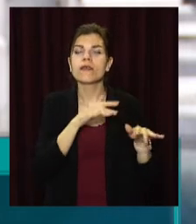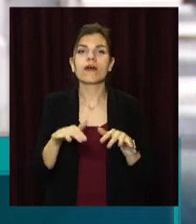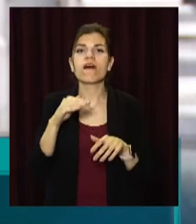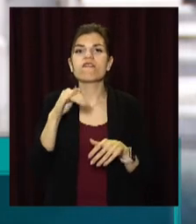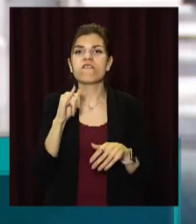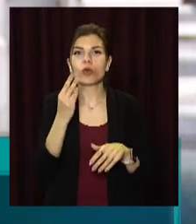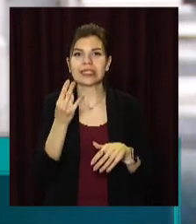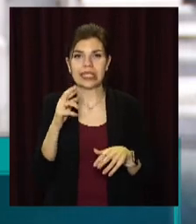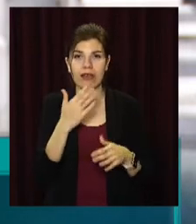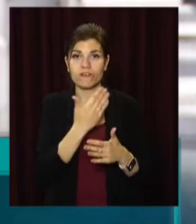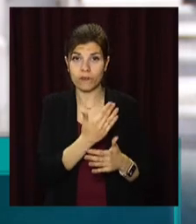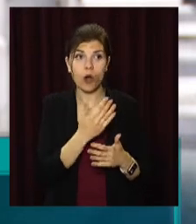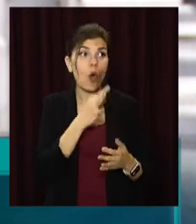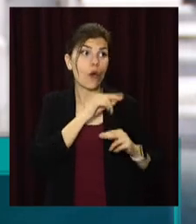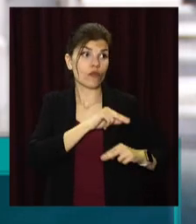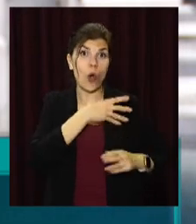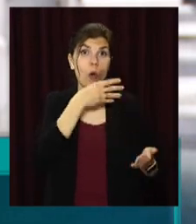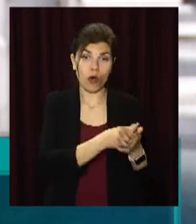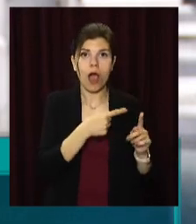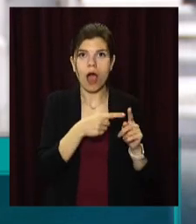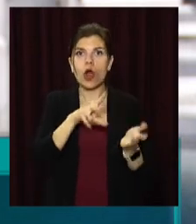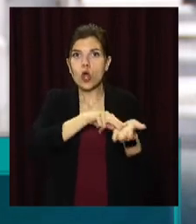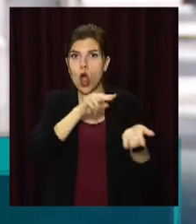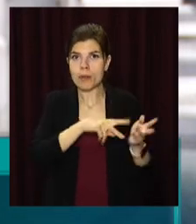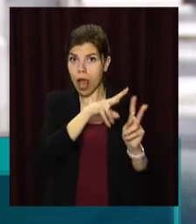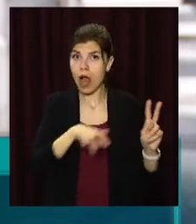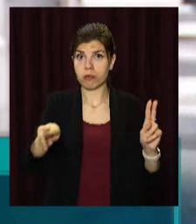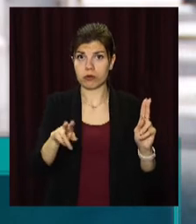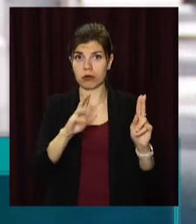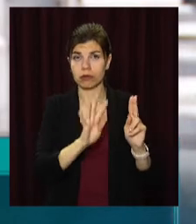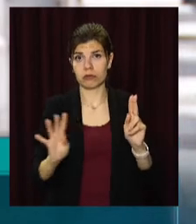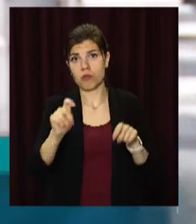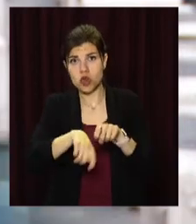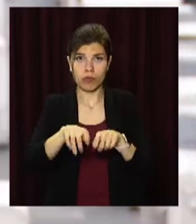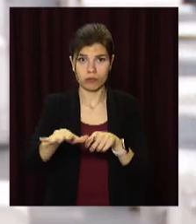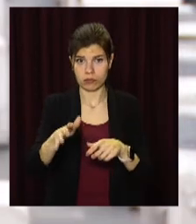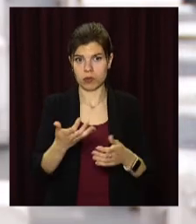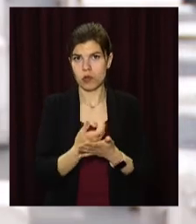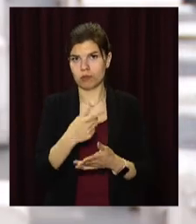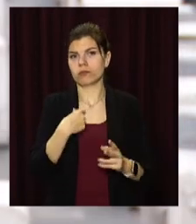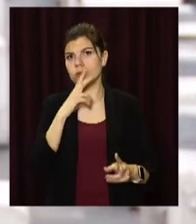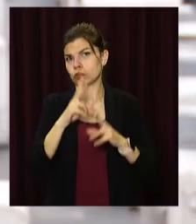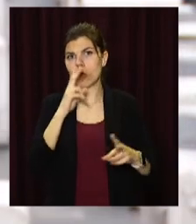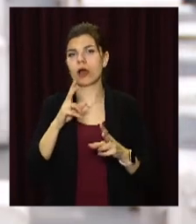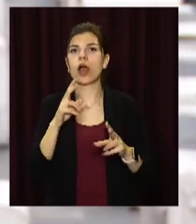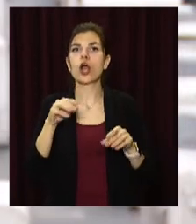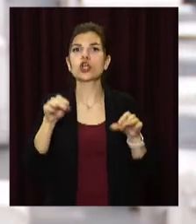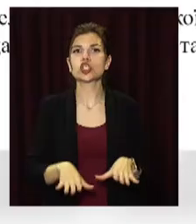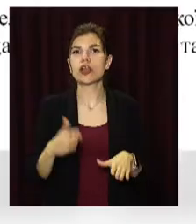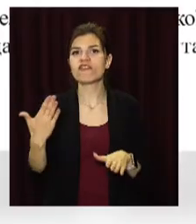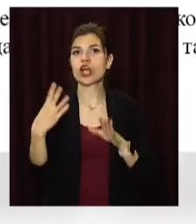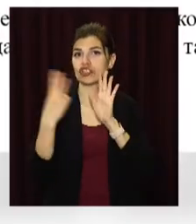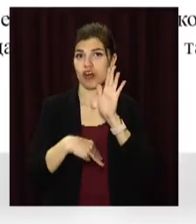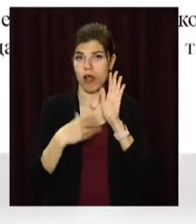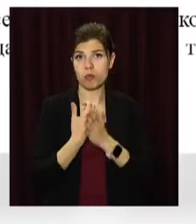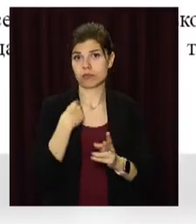міської обласної інспекції з праці. Вони фактично дублюються. То ще тоді ми почали там оскаржувати там рішення відносно їх створення. І